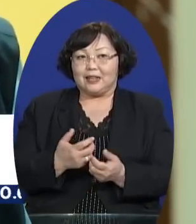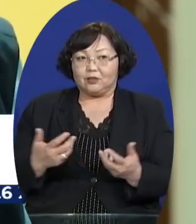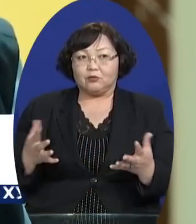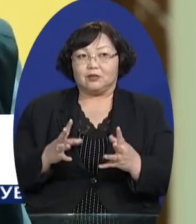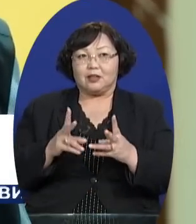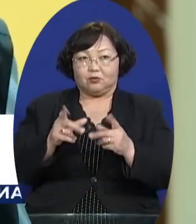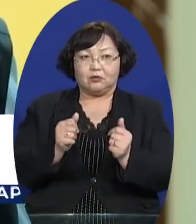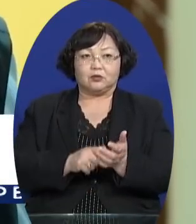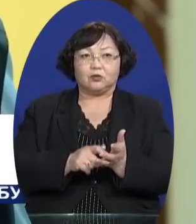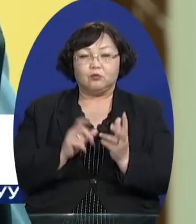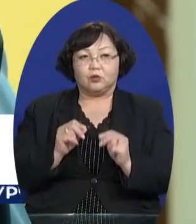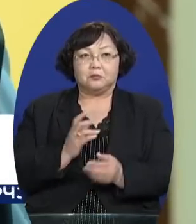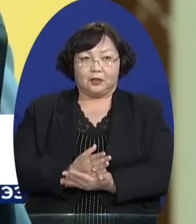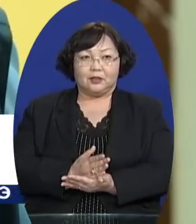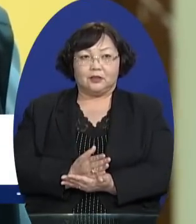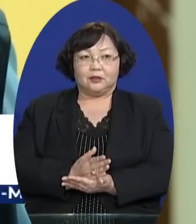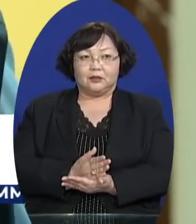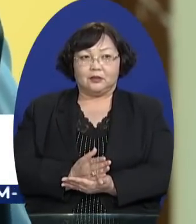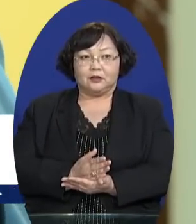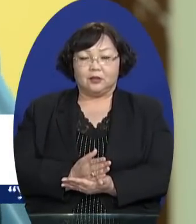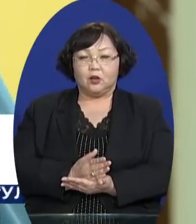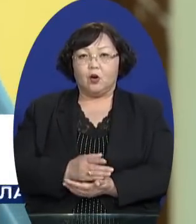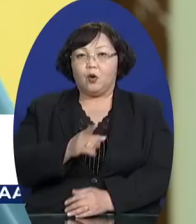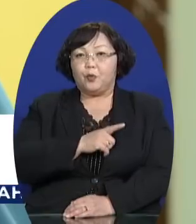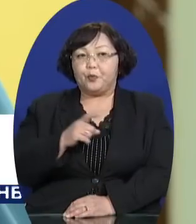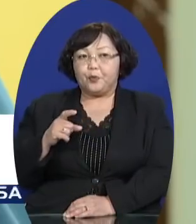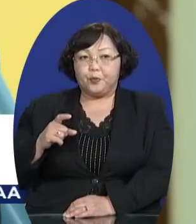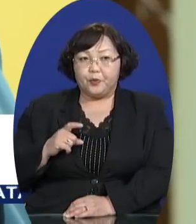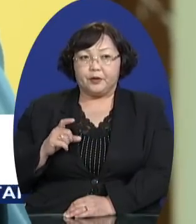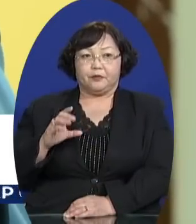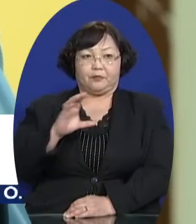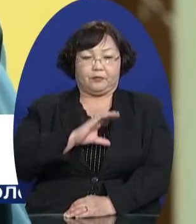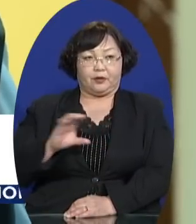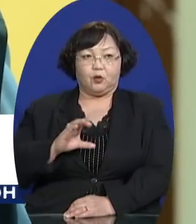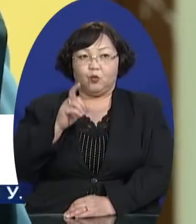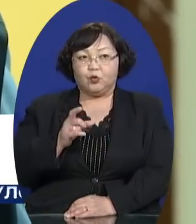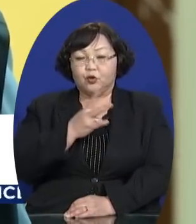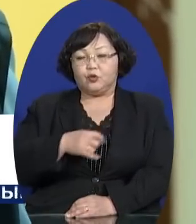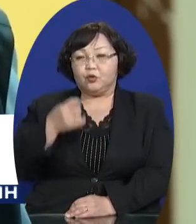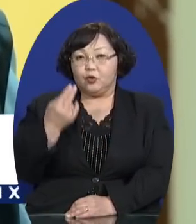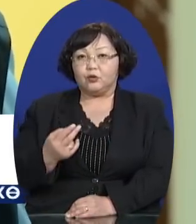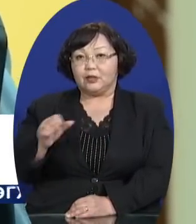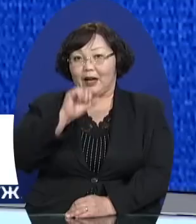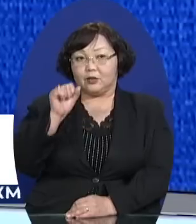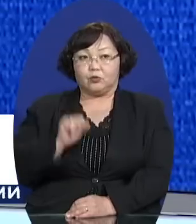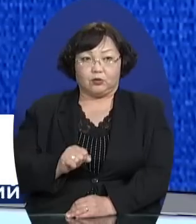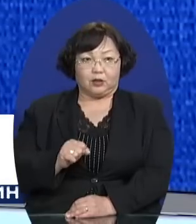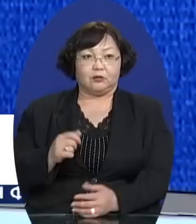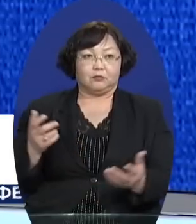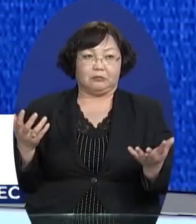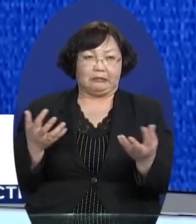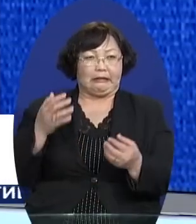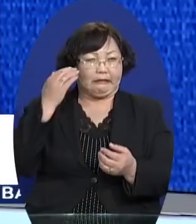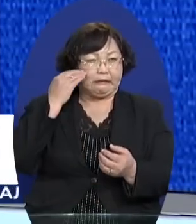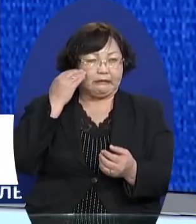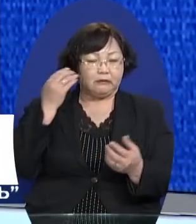байна. Тийм учраас өнөөдөр хувийн хөгжлийнхний хөгдөл хүний нөөцийн асуудал илүү хөрсөлт орсон байна. Манай